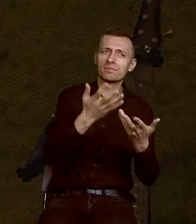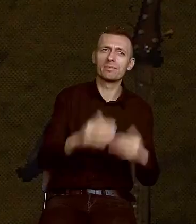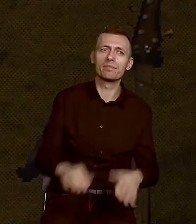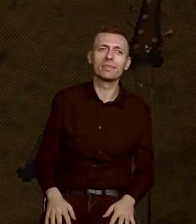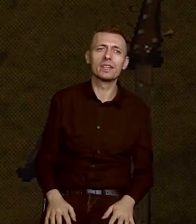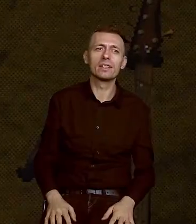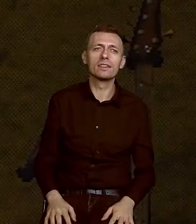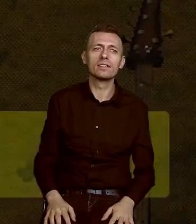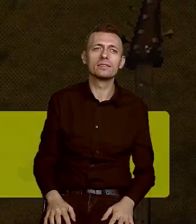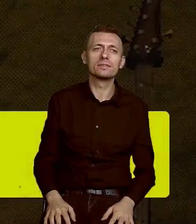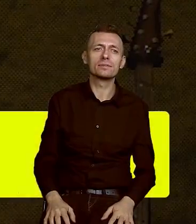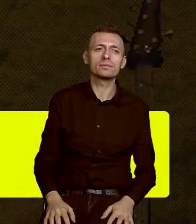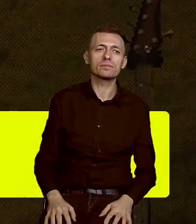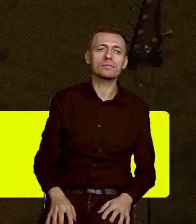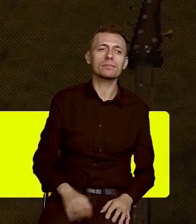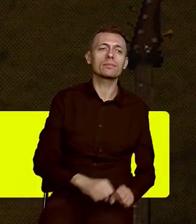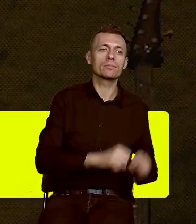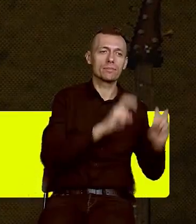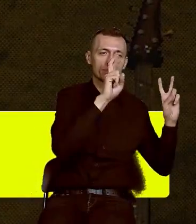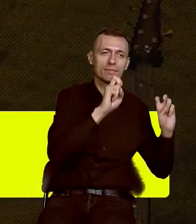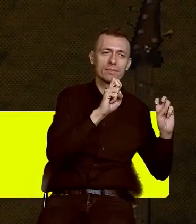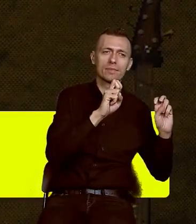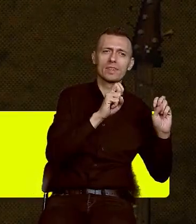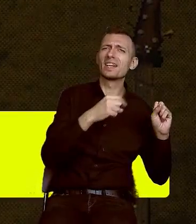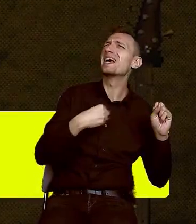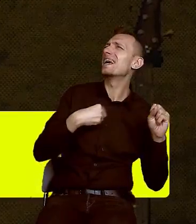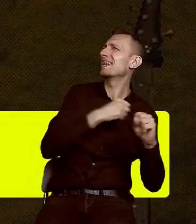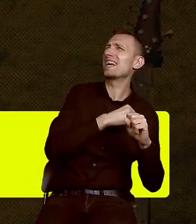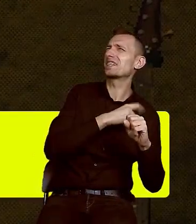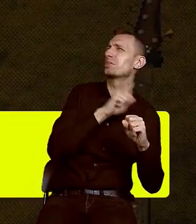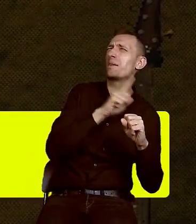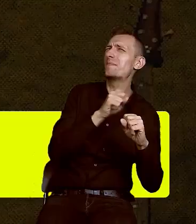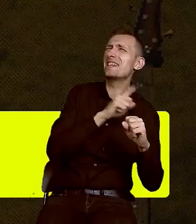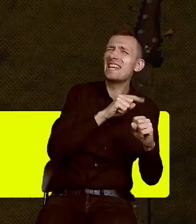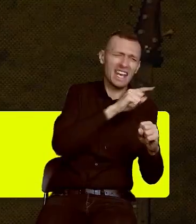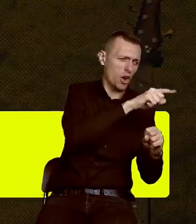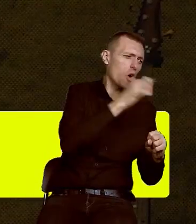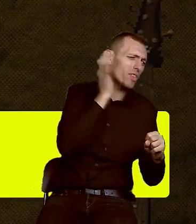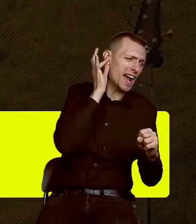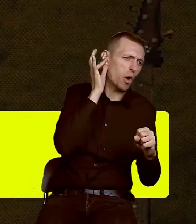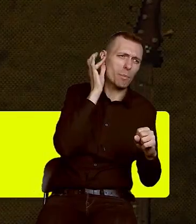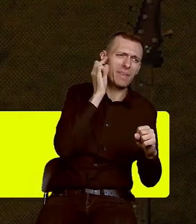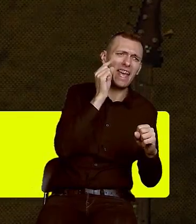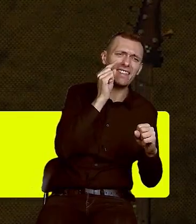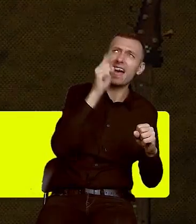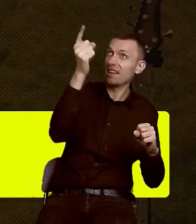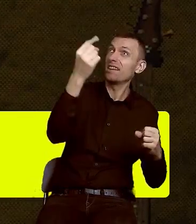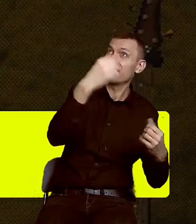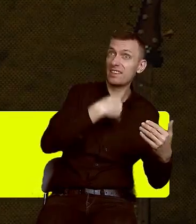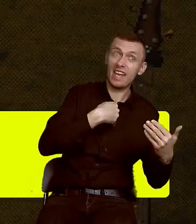odpowiedzi. Kobieta, którą mi dałeś, aby była ze mną, dała mi owoc z drzewa i zjadłem go.